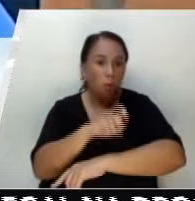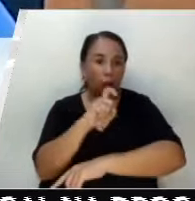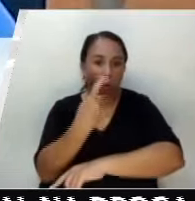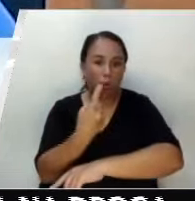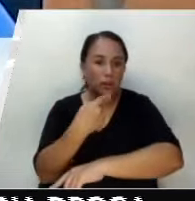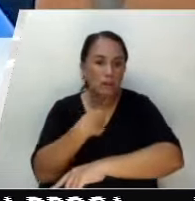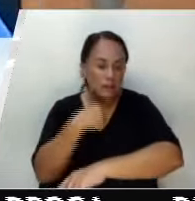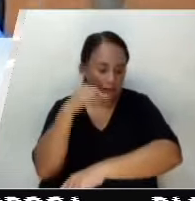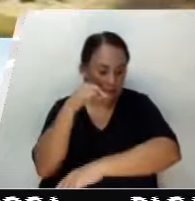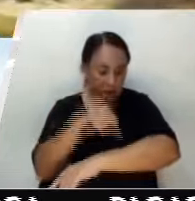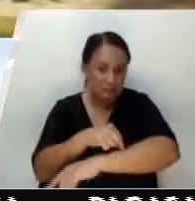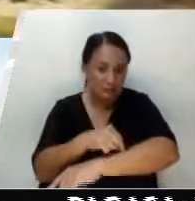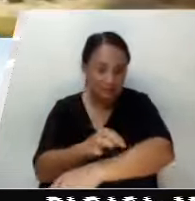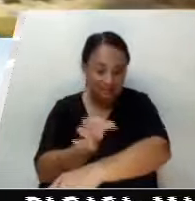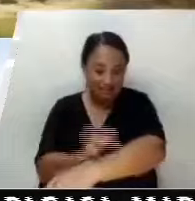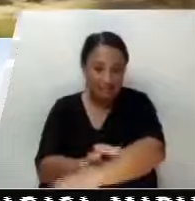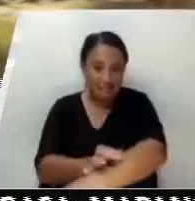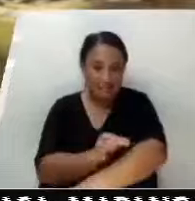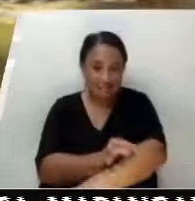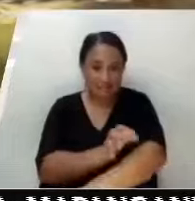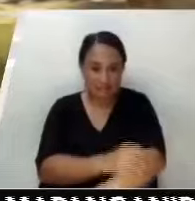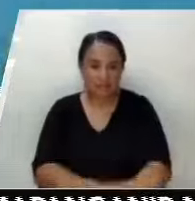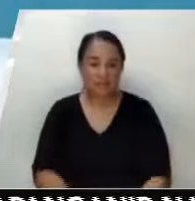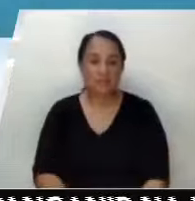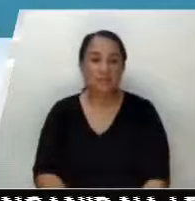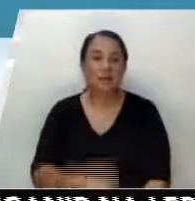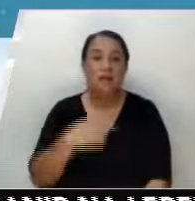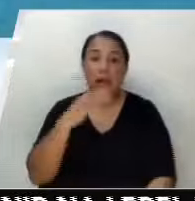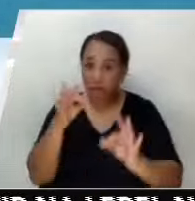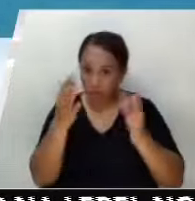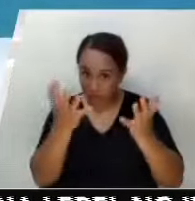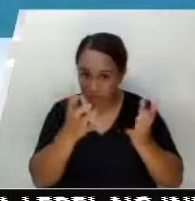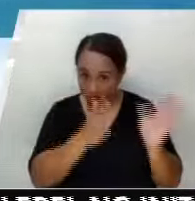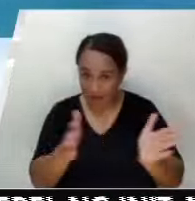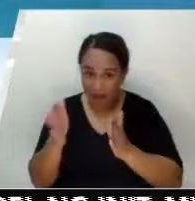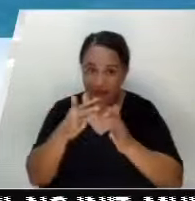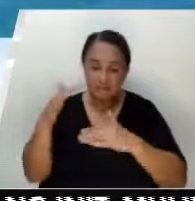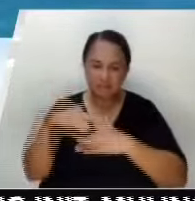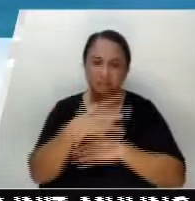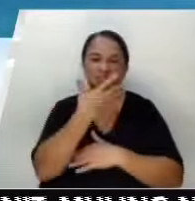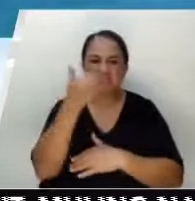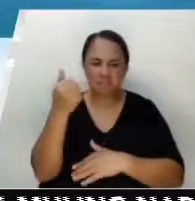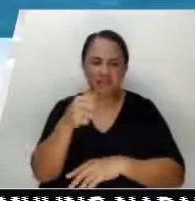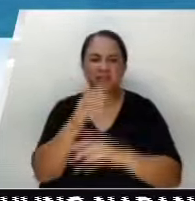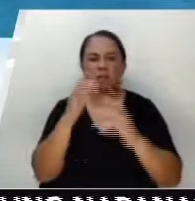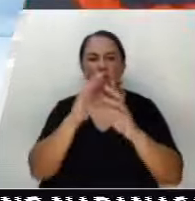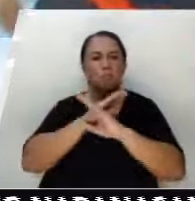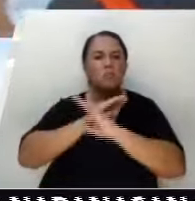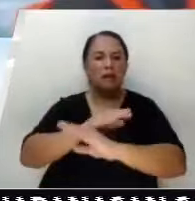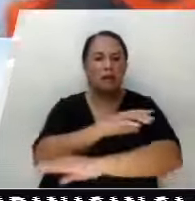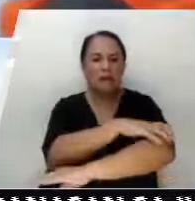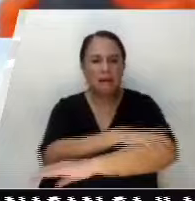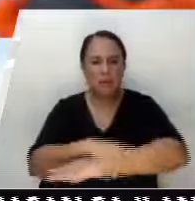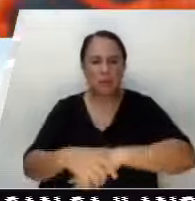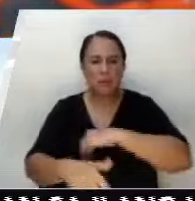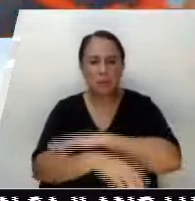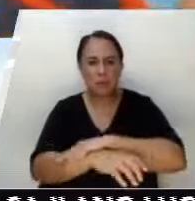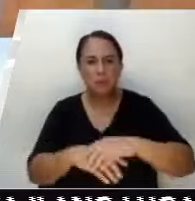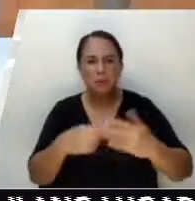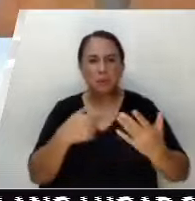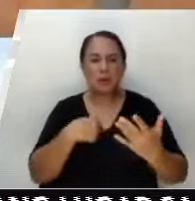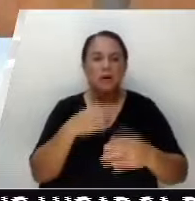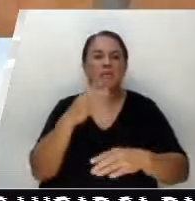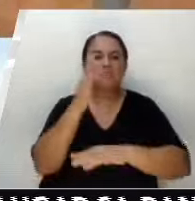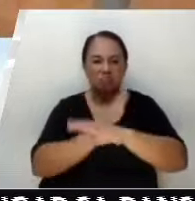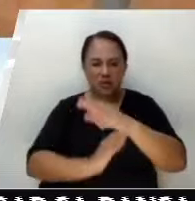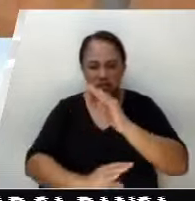na naidudulot niya. Kaya sa mga may balak pag-beach, mainam na magsuot ng pamprotekta sa mga nik-nik. Naka long sleeves or rash guard,